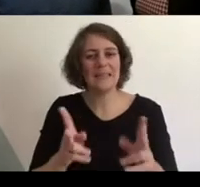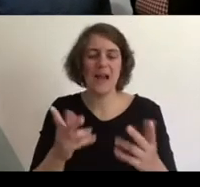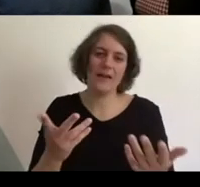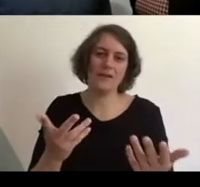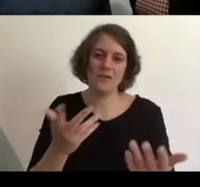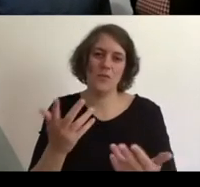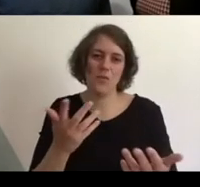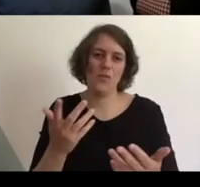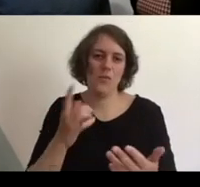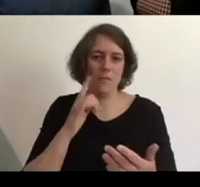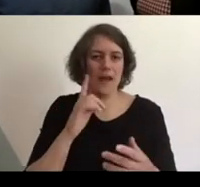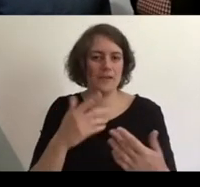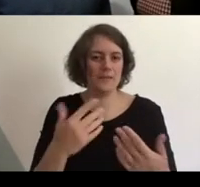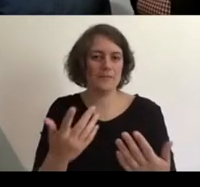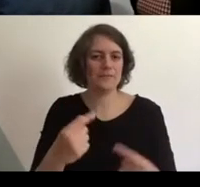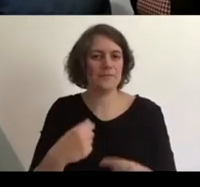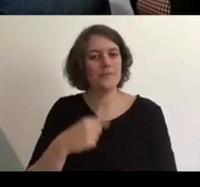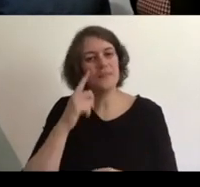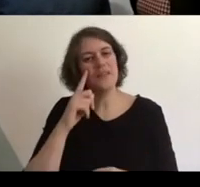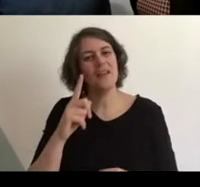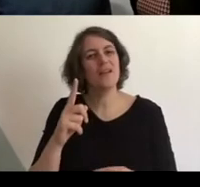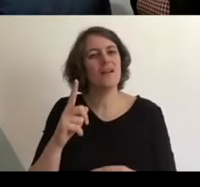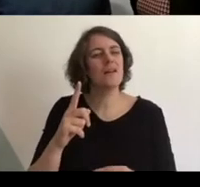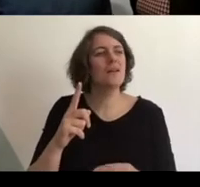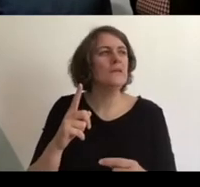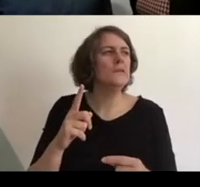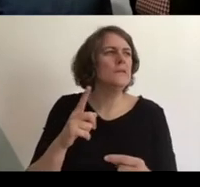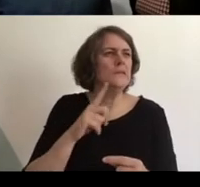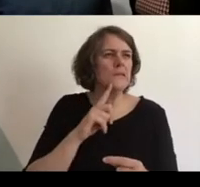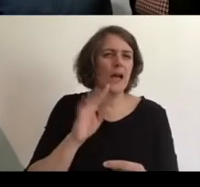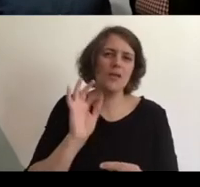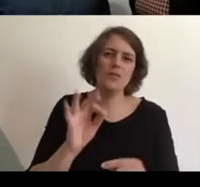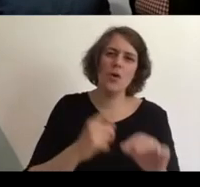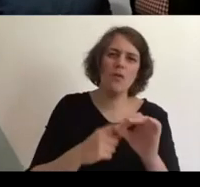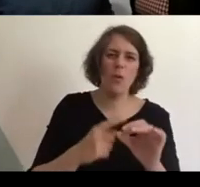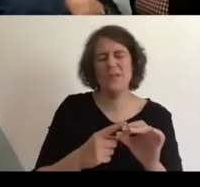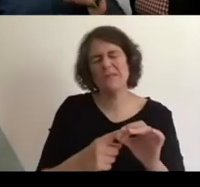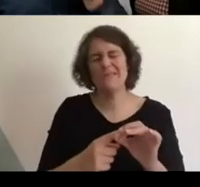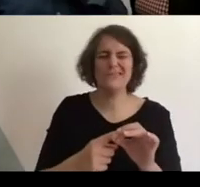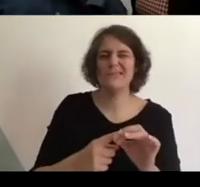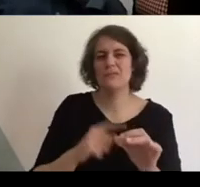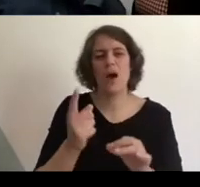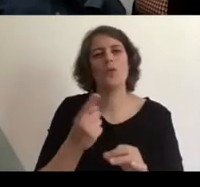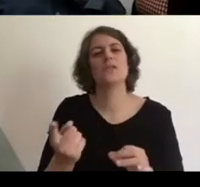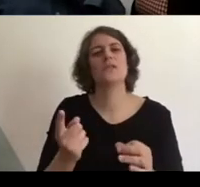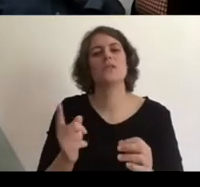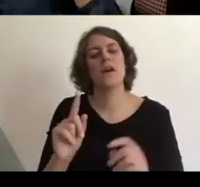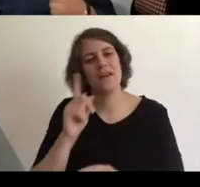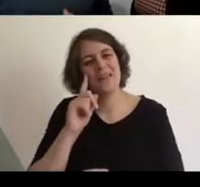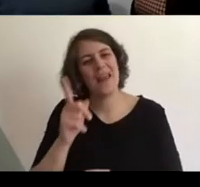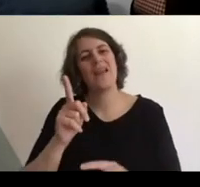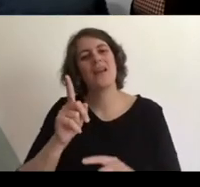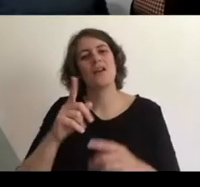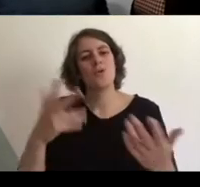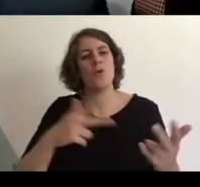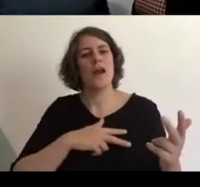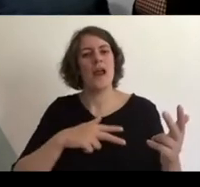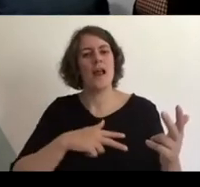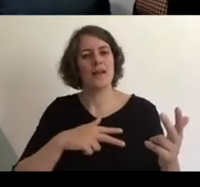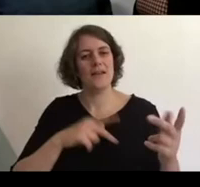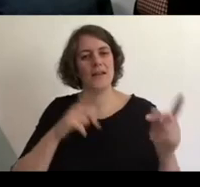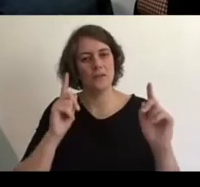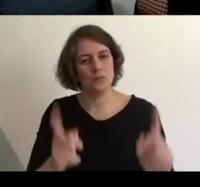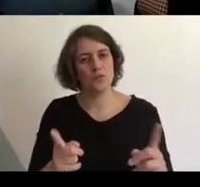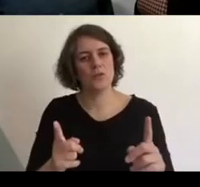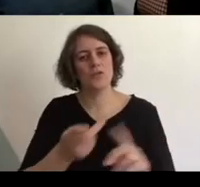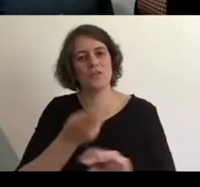dass ich bin auch keine Befürworterin von Quoten, aber ich finde, dass wir in der Realität einfach eine